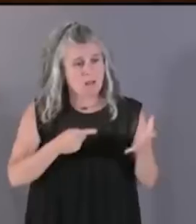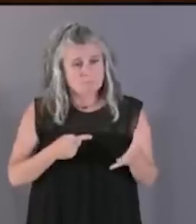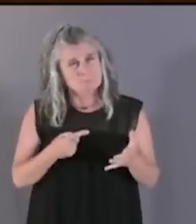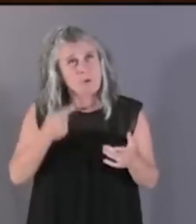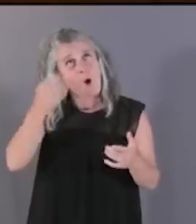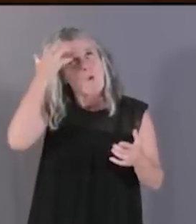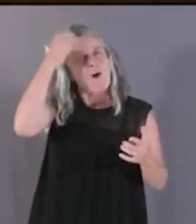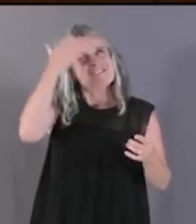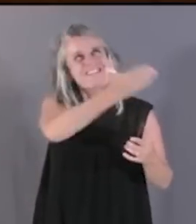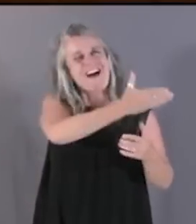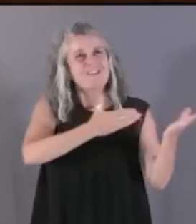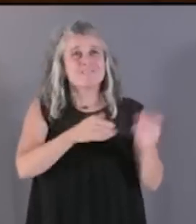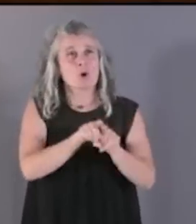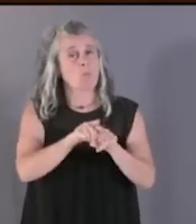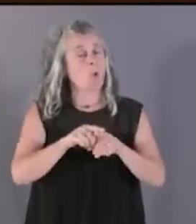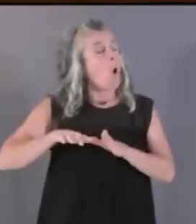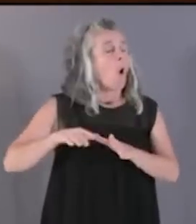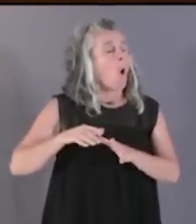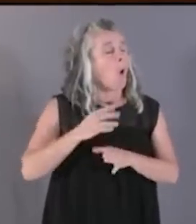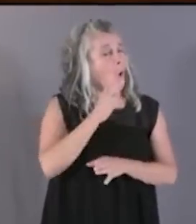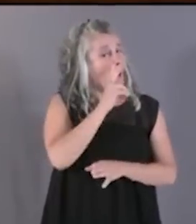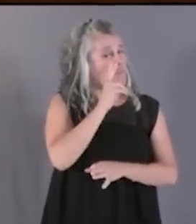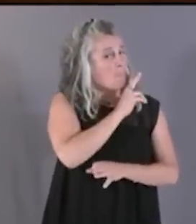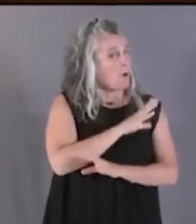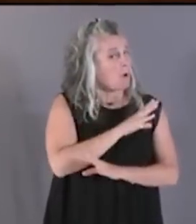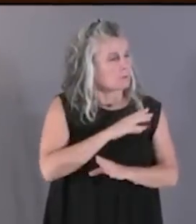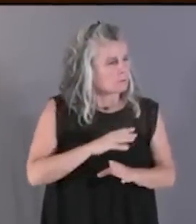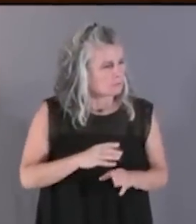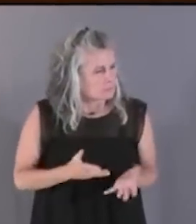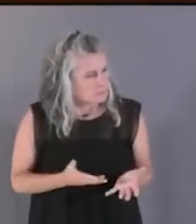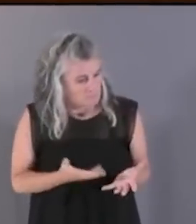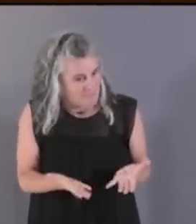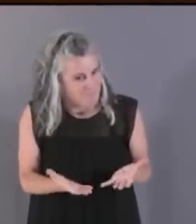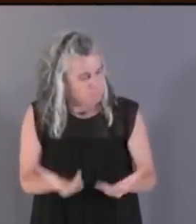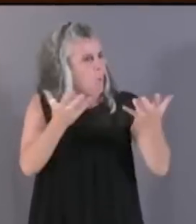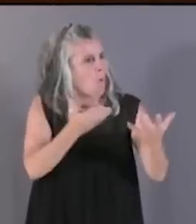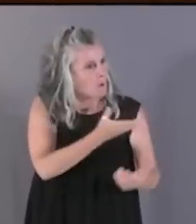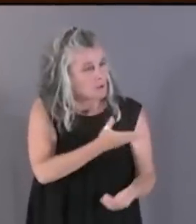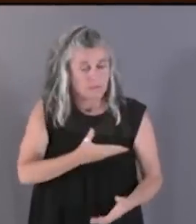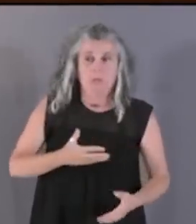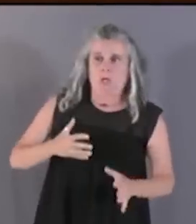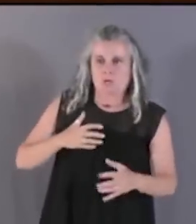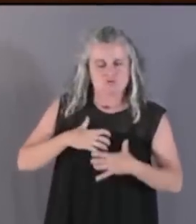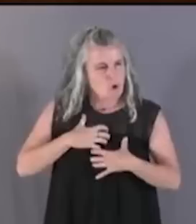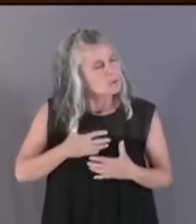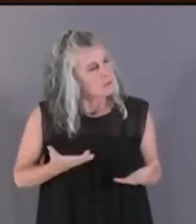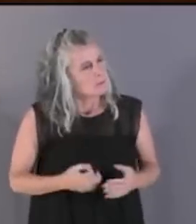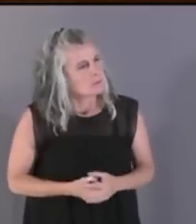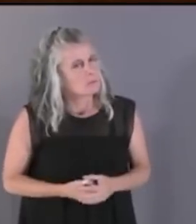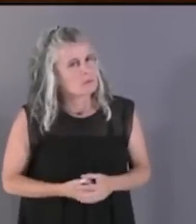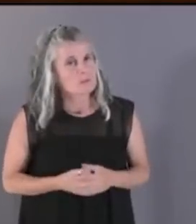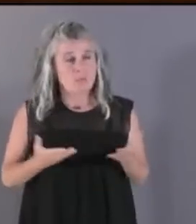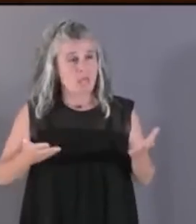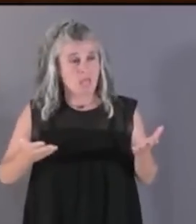la figure aujourd'hui. Alors, l'apaisement bien sûr, mais la loi doit